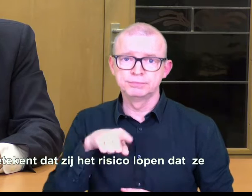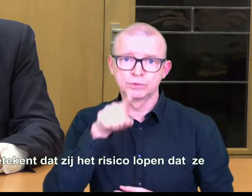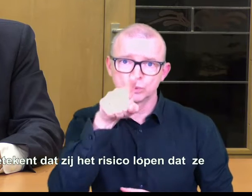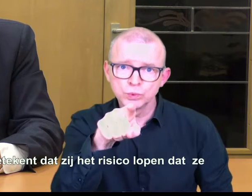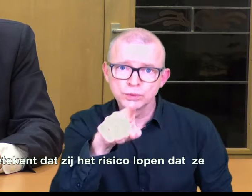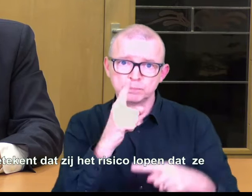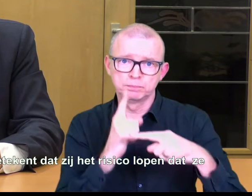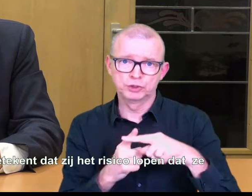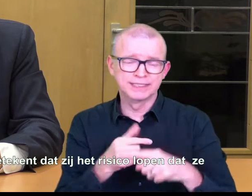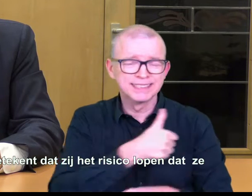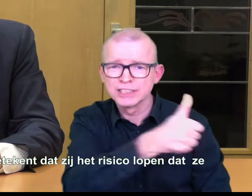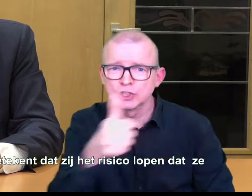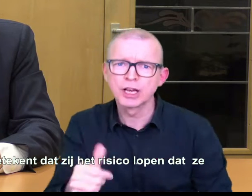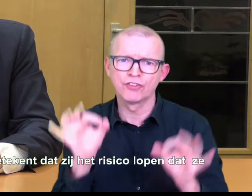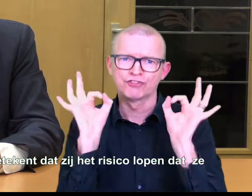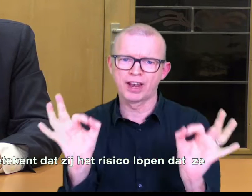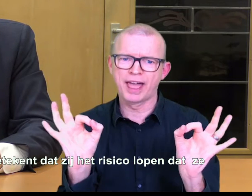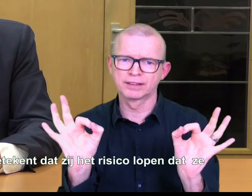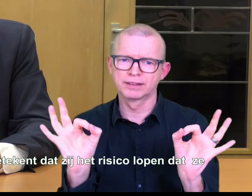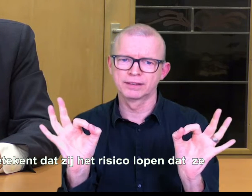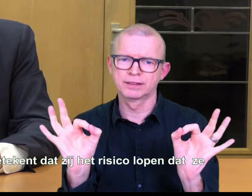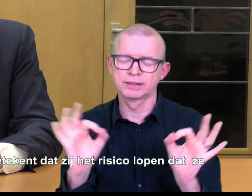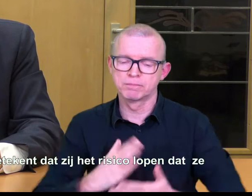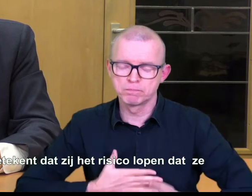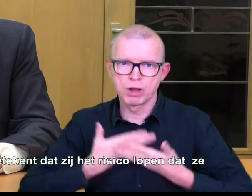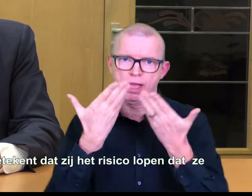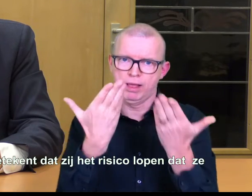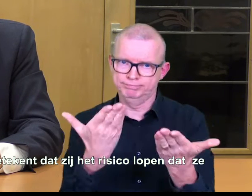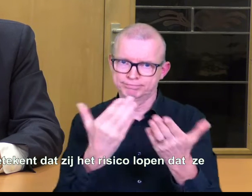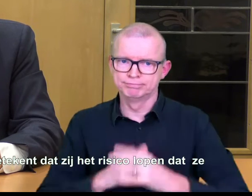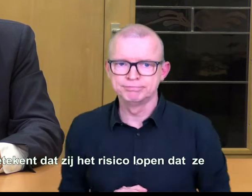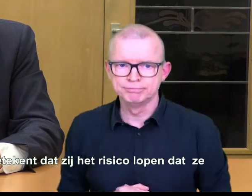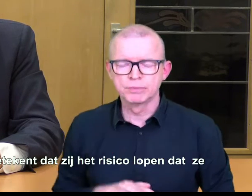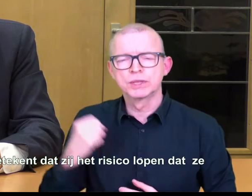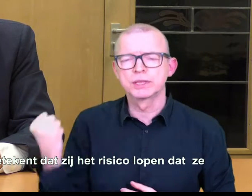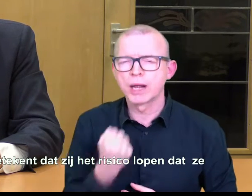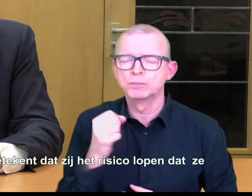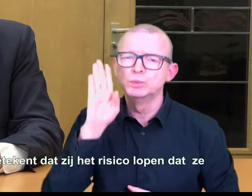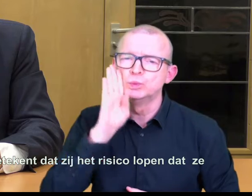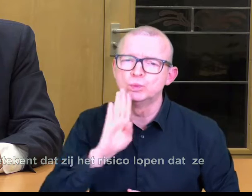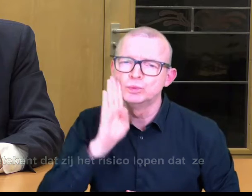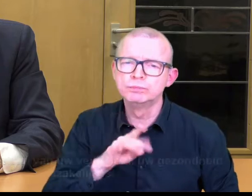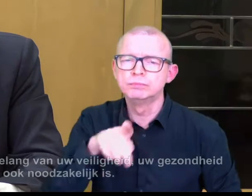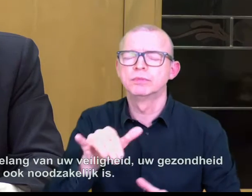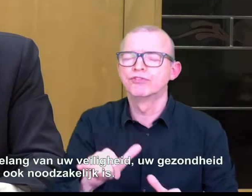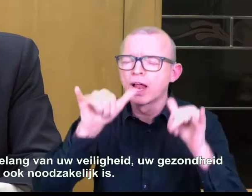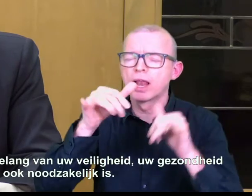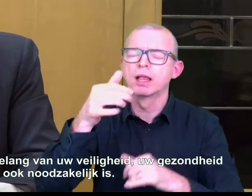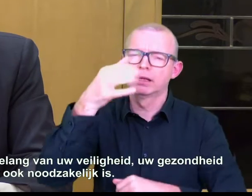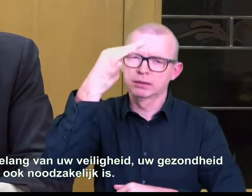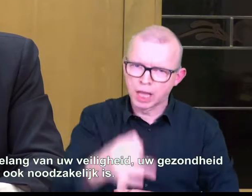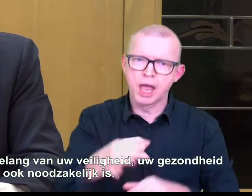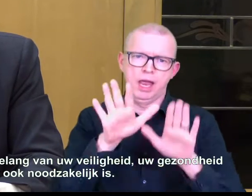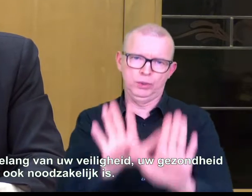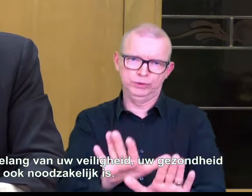Een heel klein deel doet dat niet en dat betekent dat zij het risico lopen dat ze beboet worden. Ga ervan